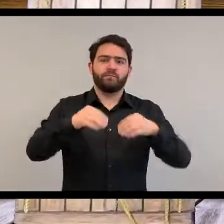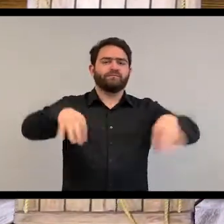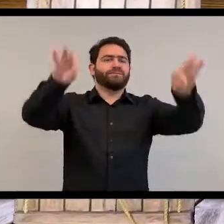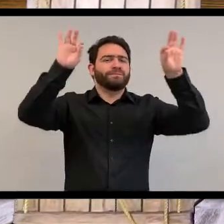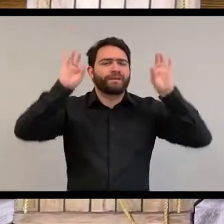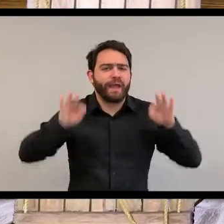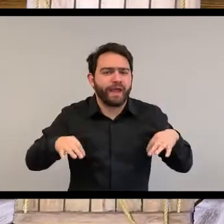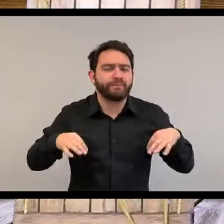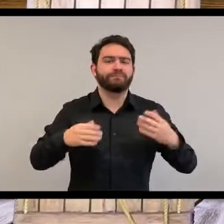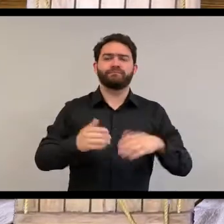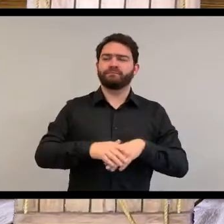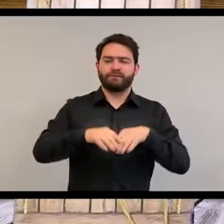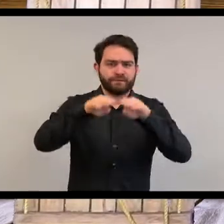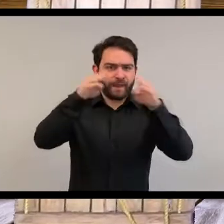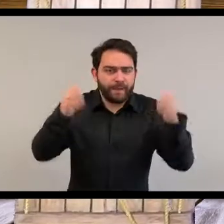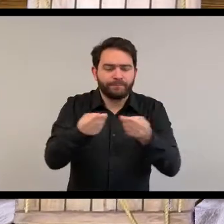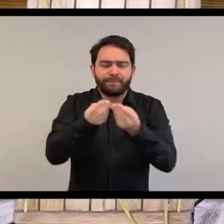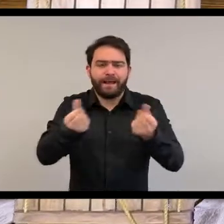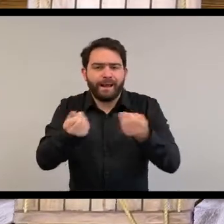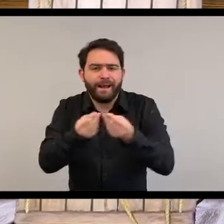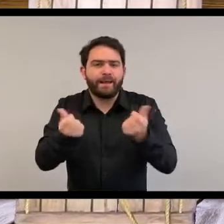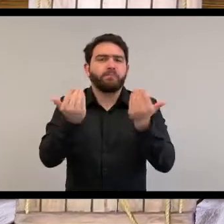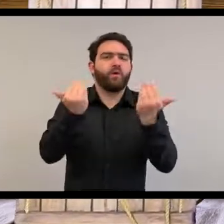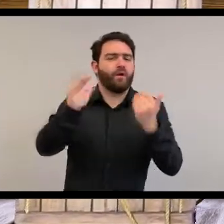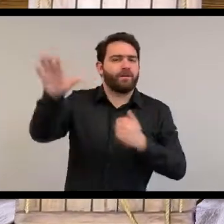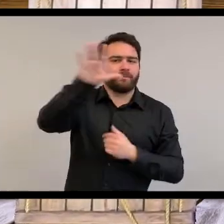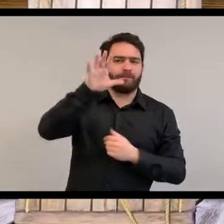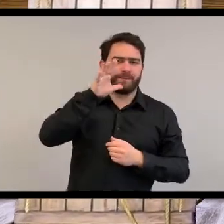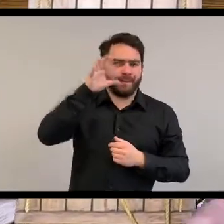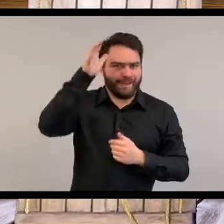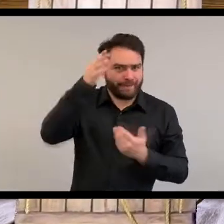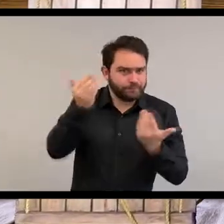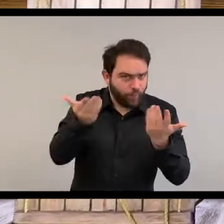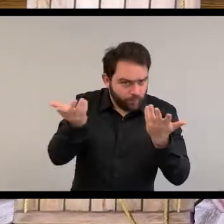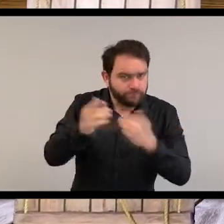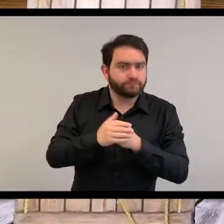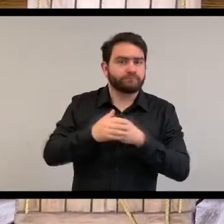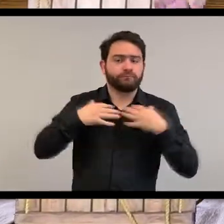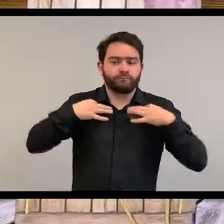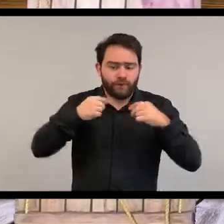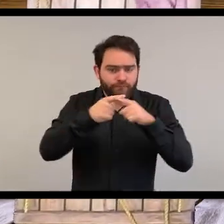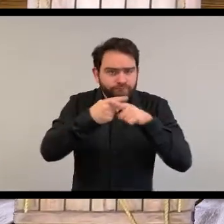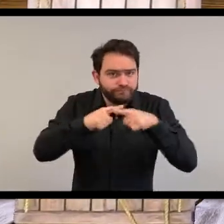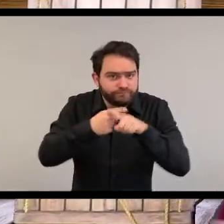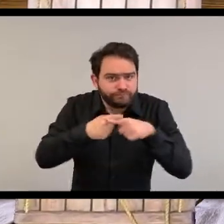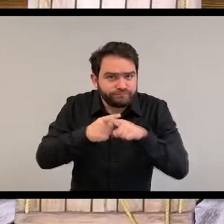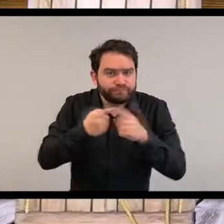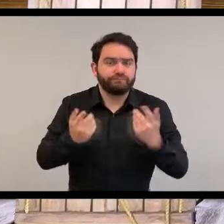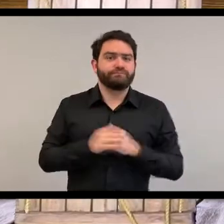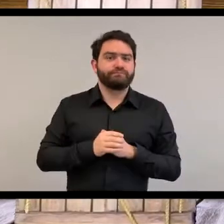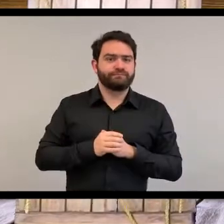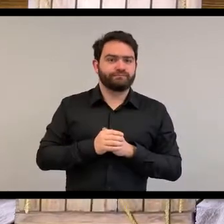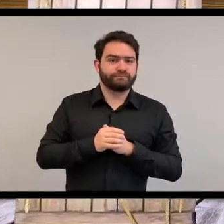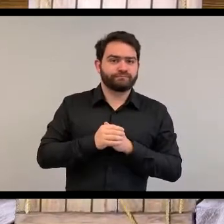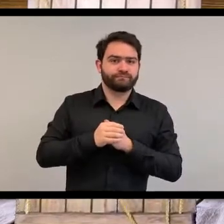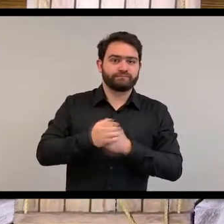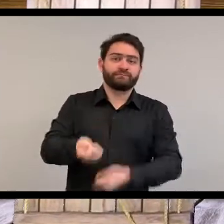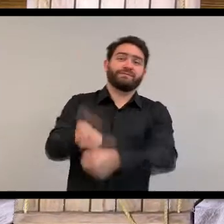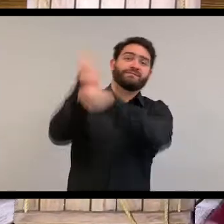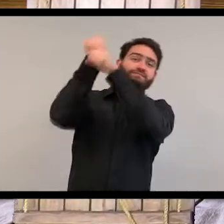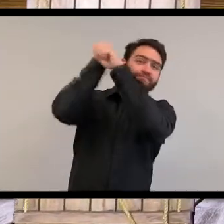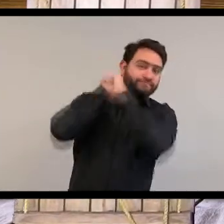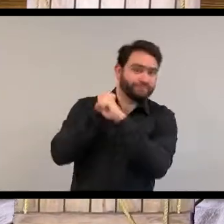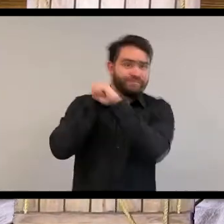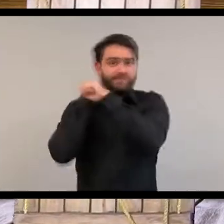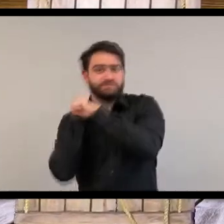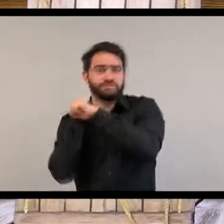pour la maman et le papa! J'ai tissé des chemises, des nappes, des nappons, des rideaux, tout! » Et